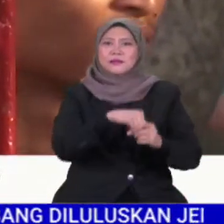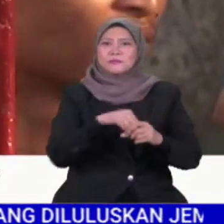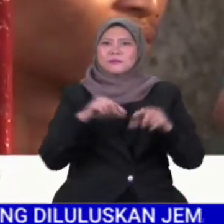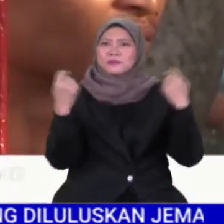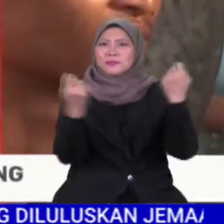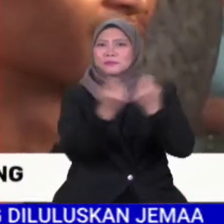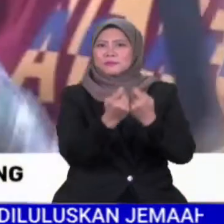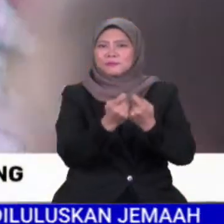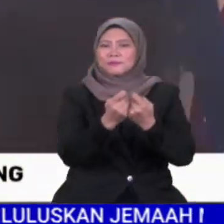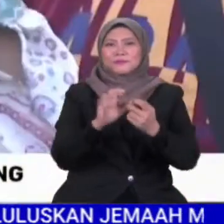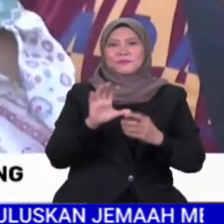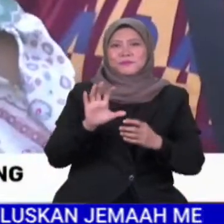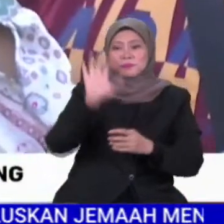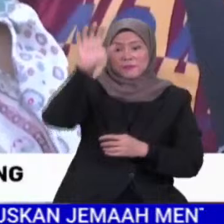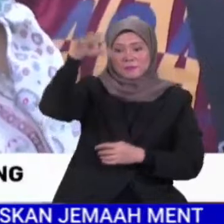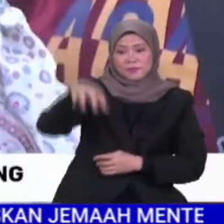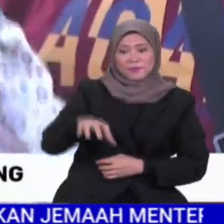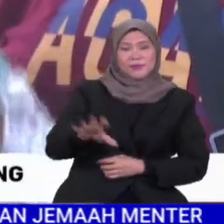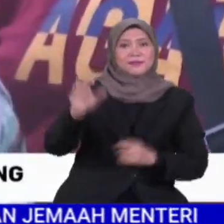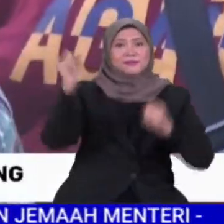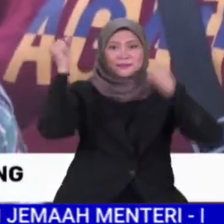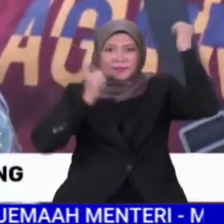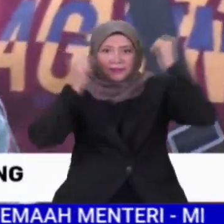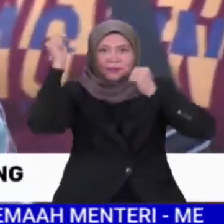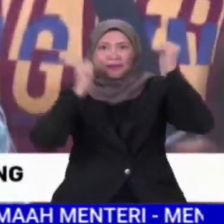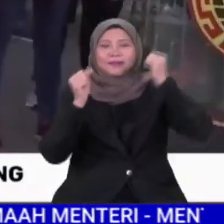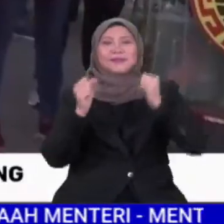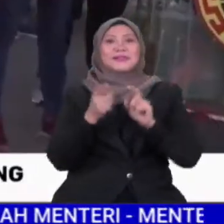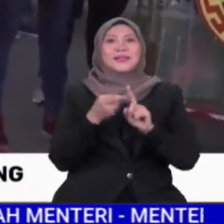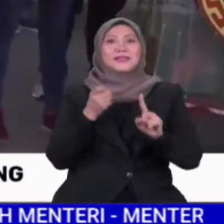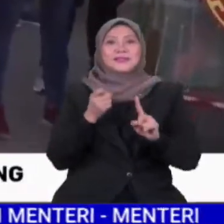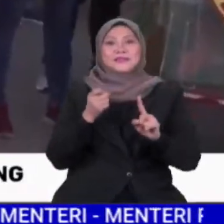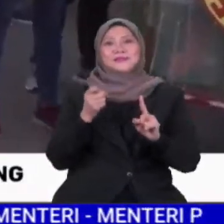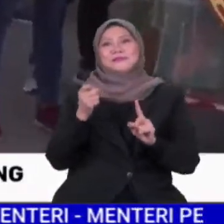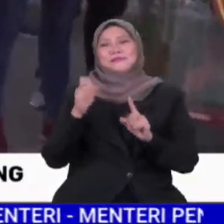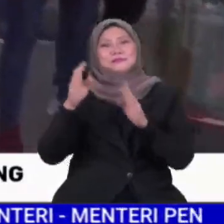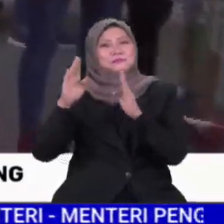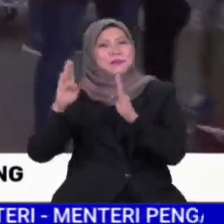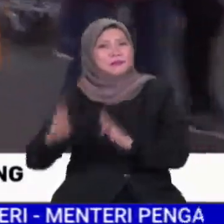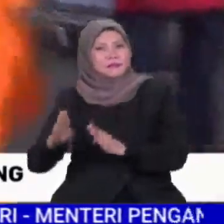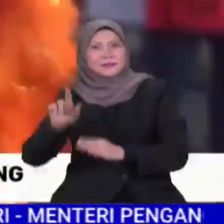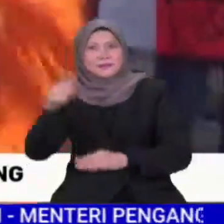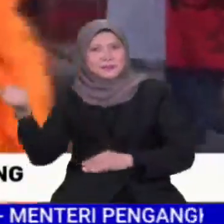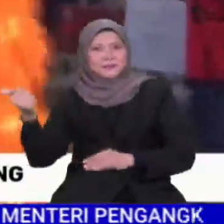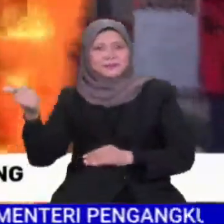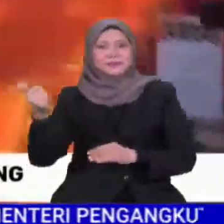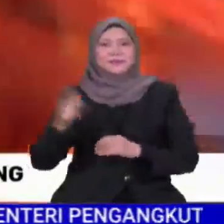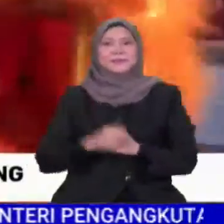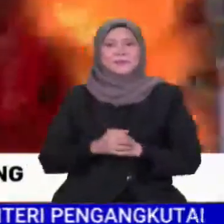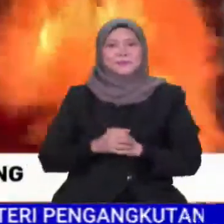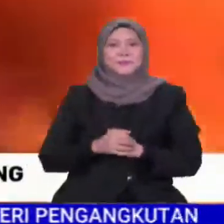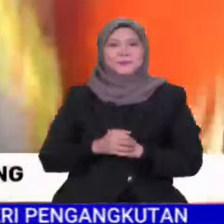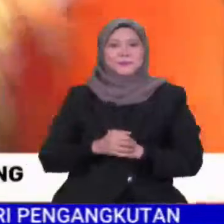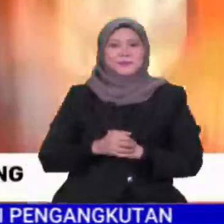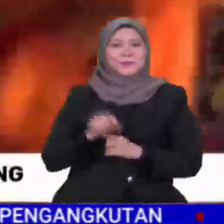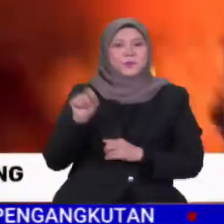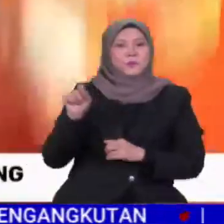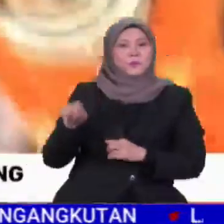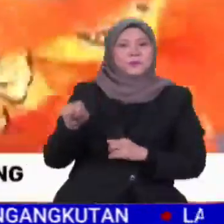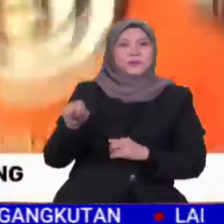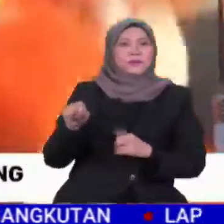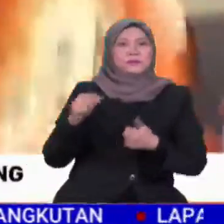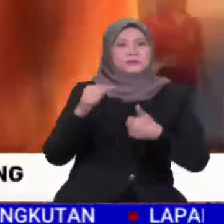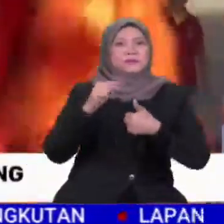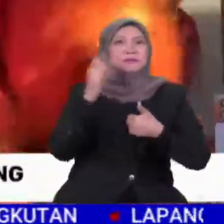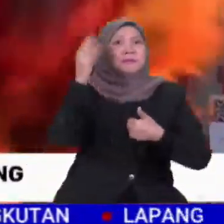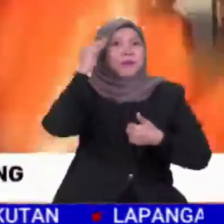kebanyakan pasukan tarian singa di Sri Aman adalah dari kaum lain. Johi Polatom, Era Narudin Abdullah dan